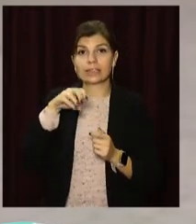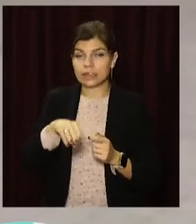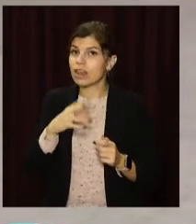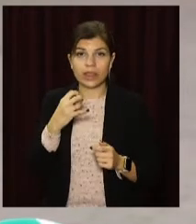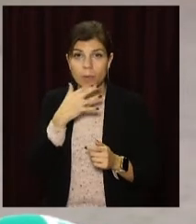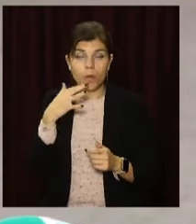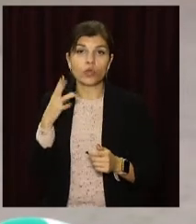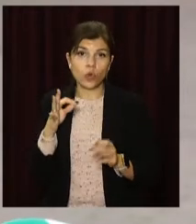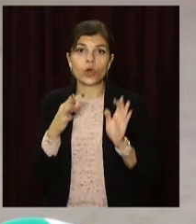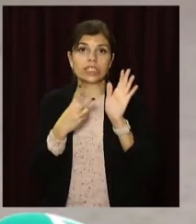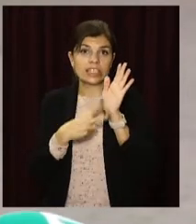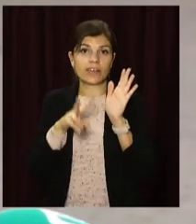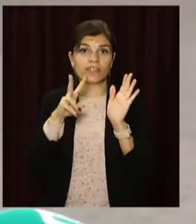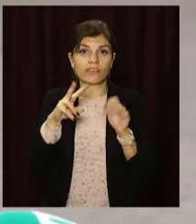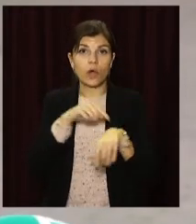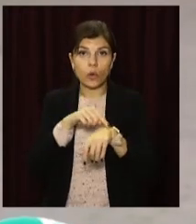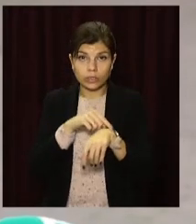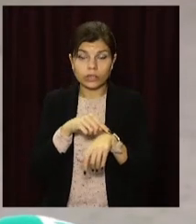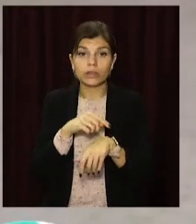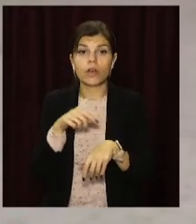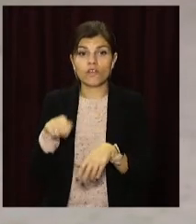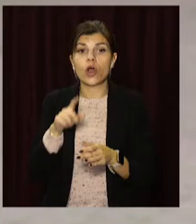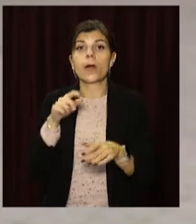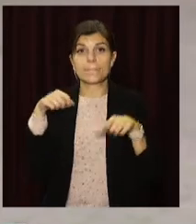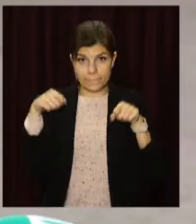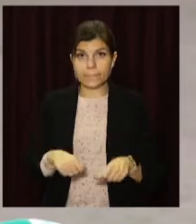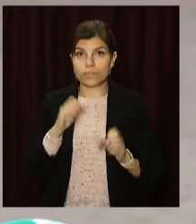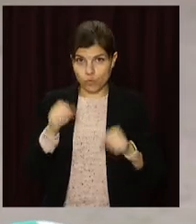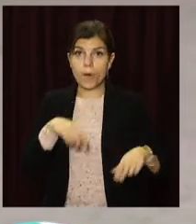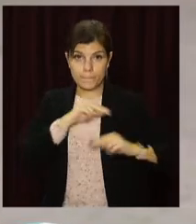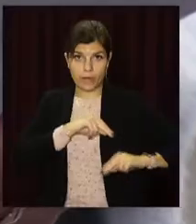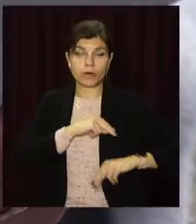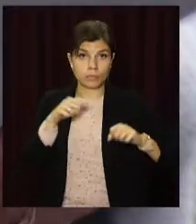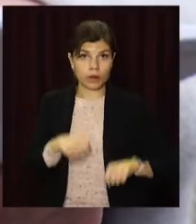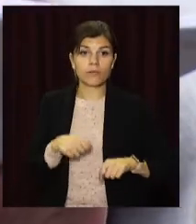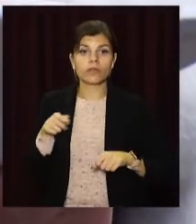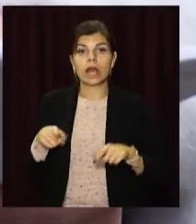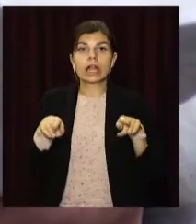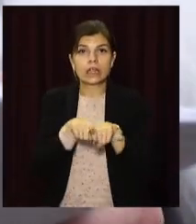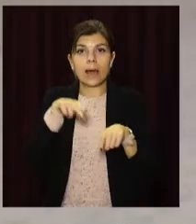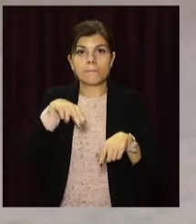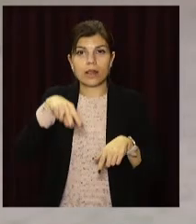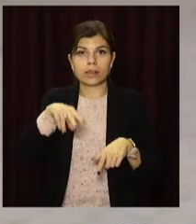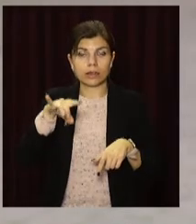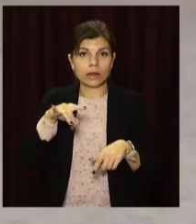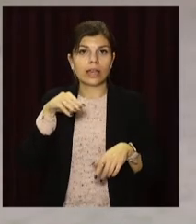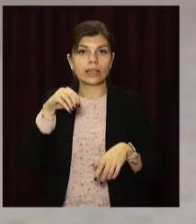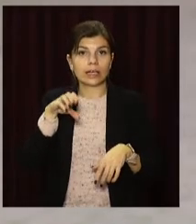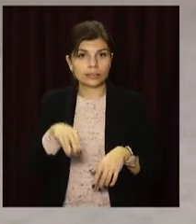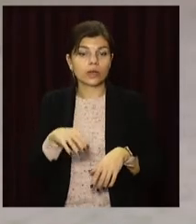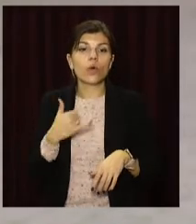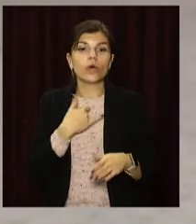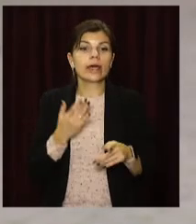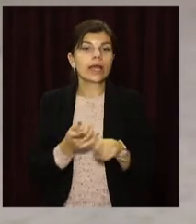небагато, але 72 години, тобто вони мають право працювати у закладі, маючи такий ПЛР-тест. Що у нас є